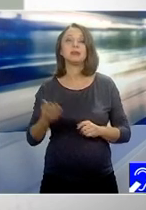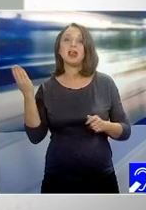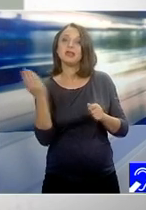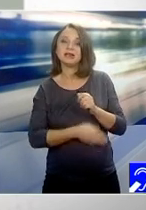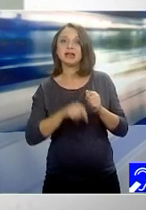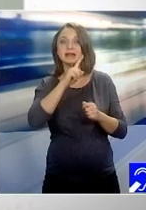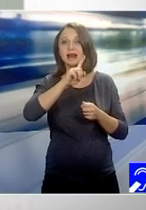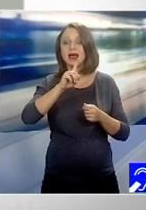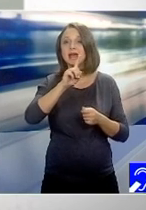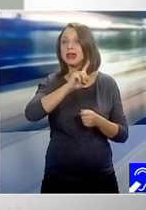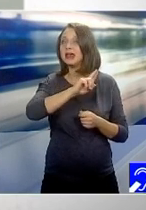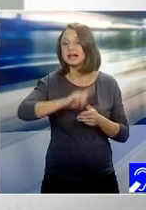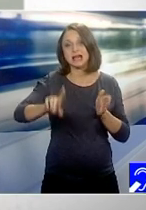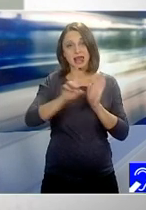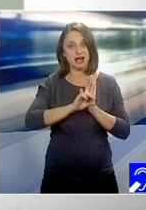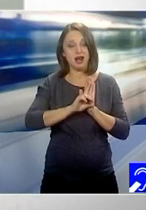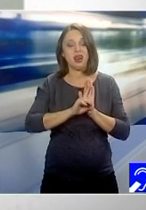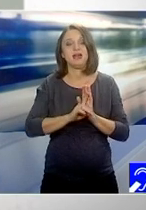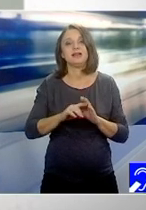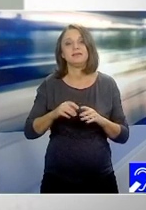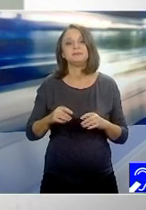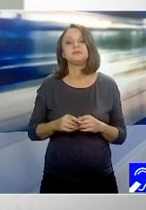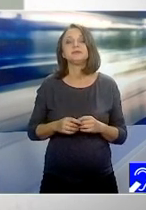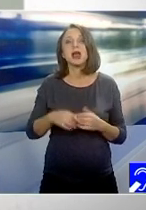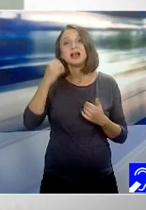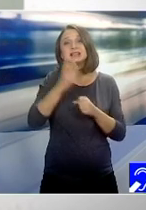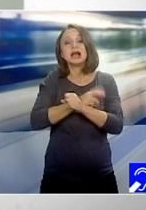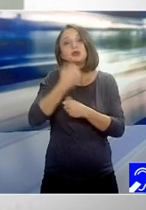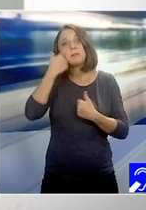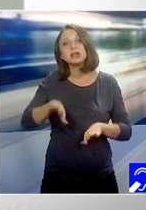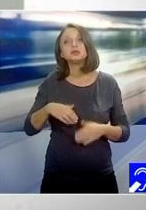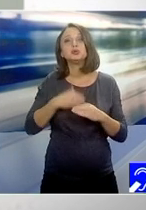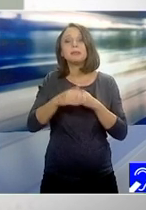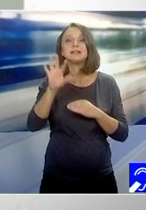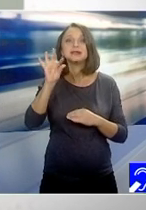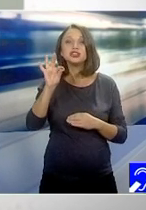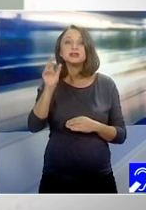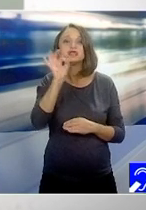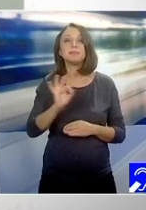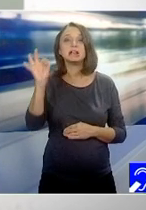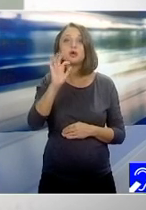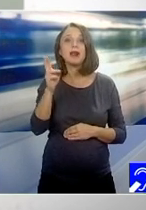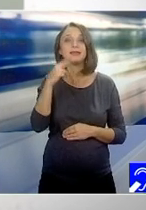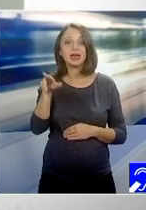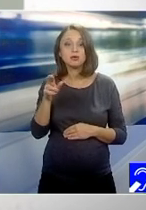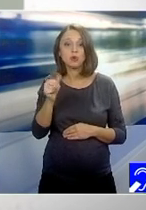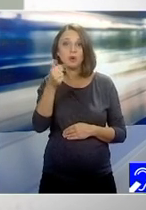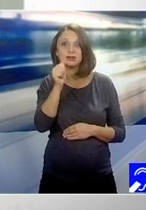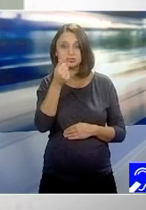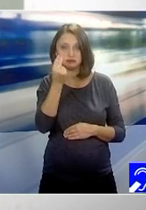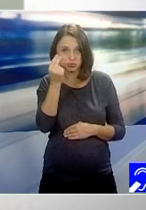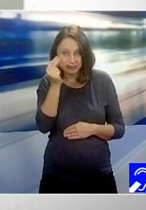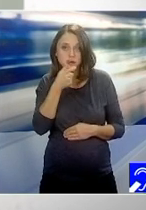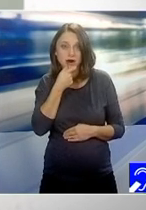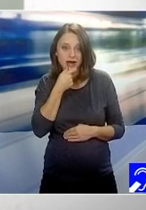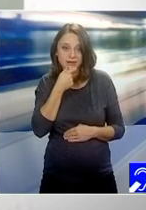pădure. Acestea au prejudiciat statul cu peste 50 de milioane de euro într-un singur an. Cel puțin așa reiese dintr-un